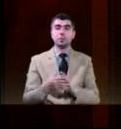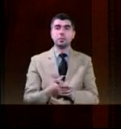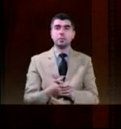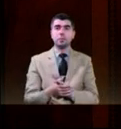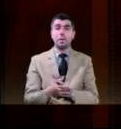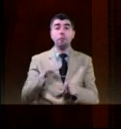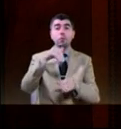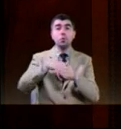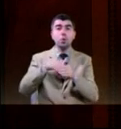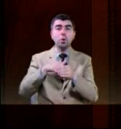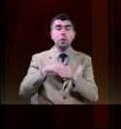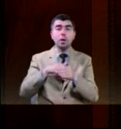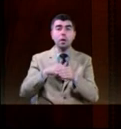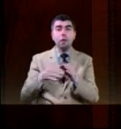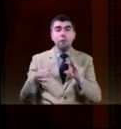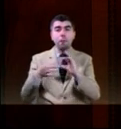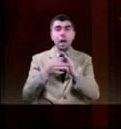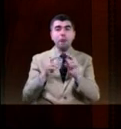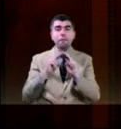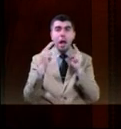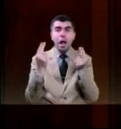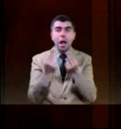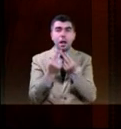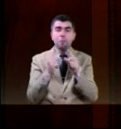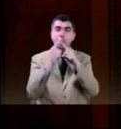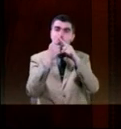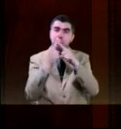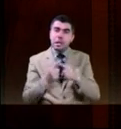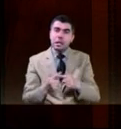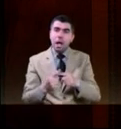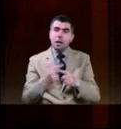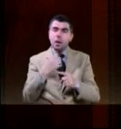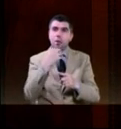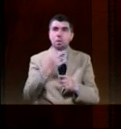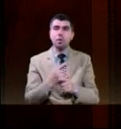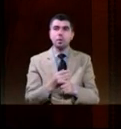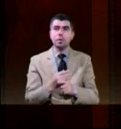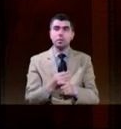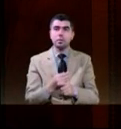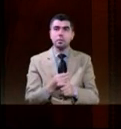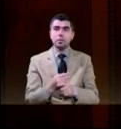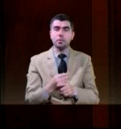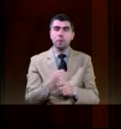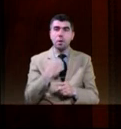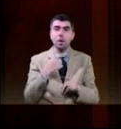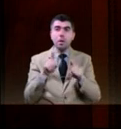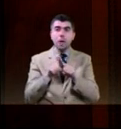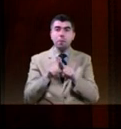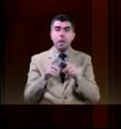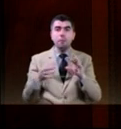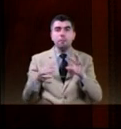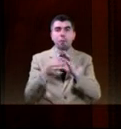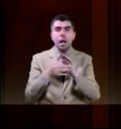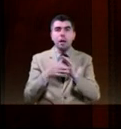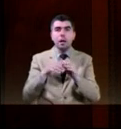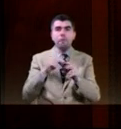صندوق النقد الدولي كيجي كيقول لك الميزانيه ديالك، حيت هو متخصص في الميزانيات ديال الدول، الميزانيه ديالك نهار علاش تدخل فينا صندوق النقد